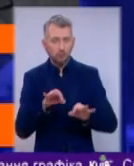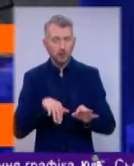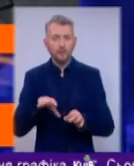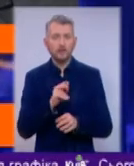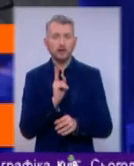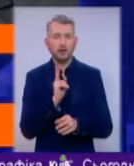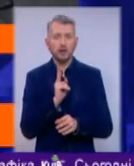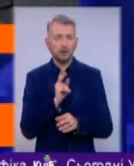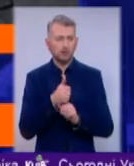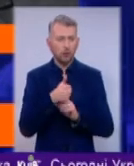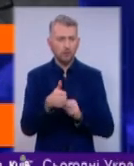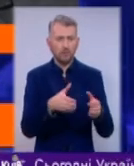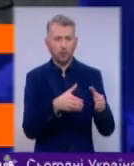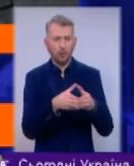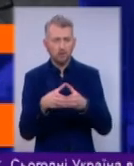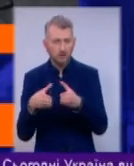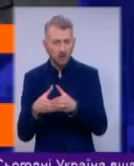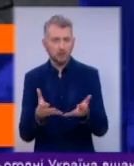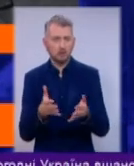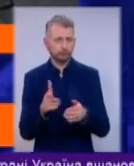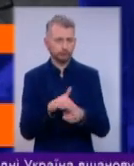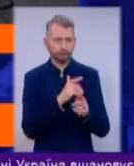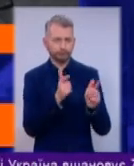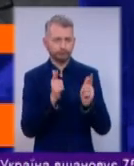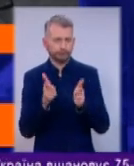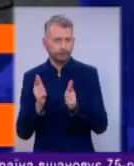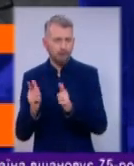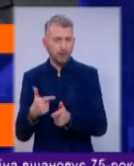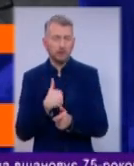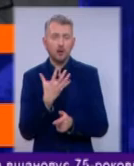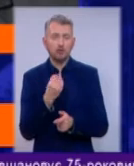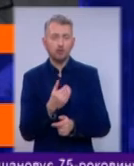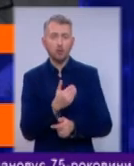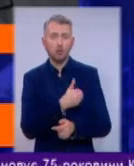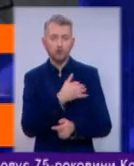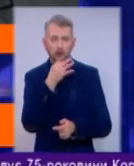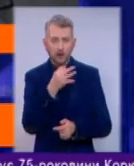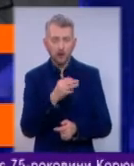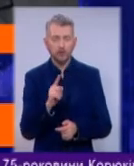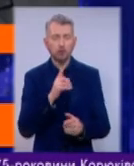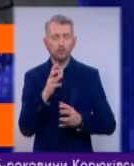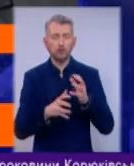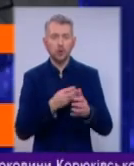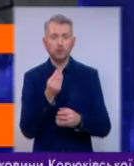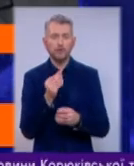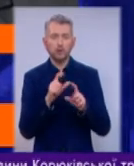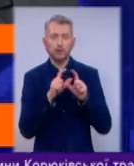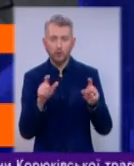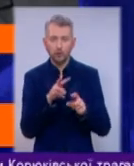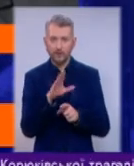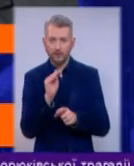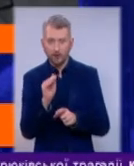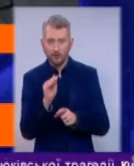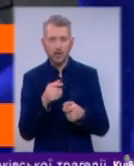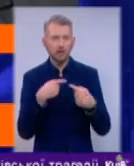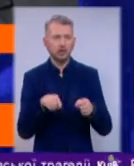профільні комітети дали відповідне добро, але поряд з тим я ще раз хочу нагадати, що Міжнародний валютний фонд чи інші